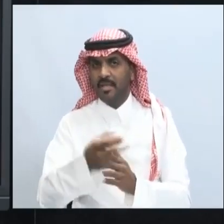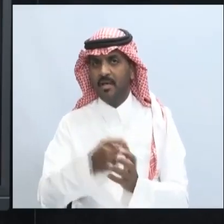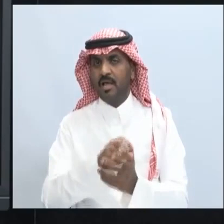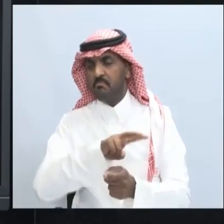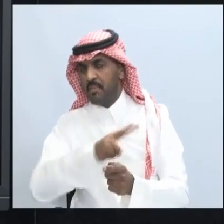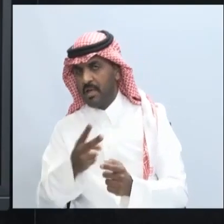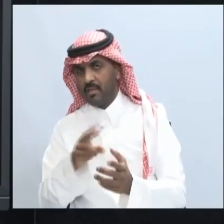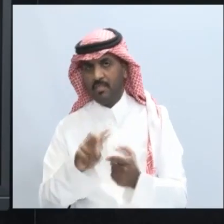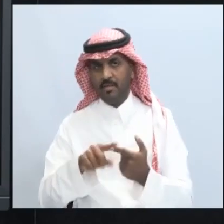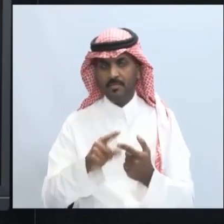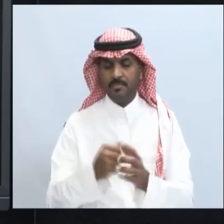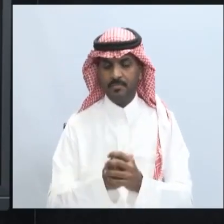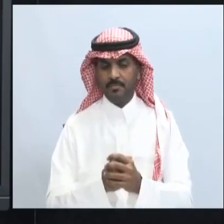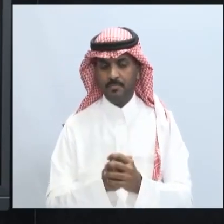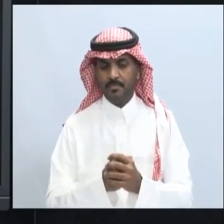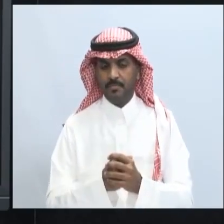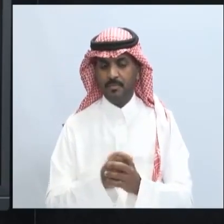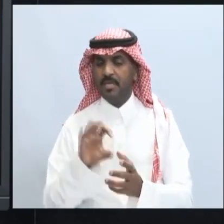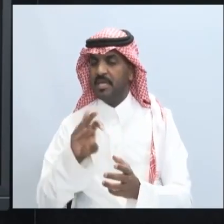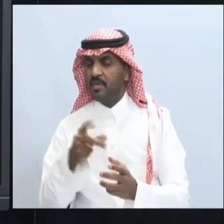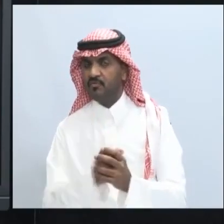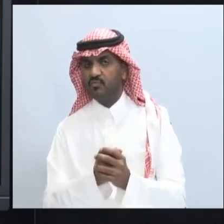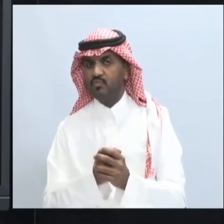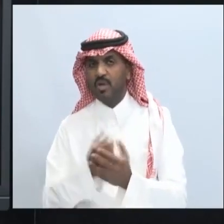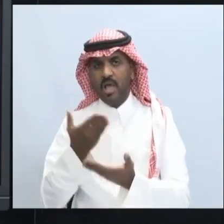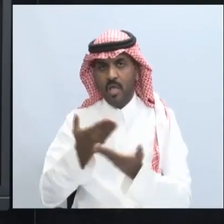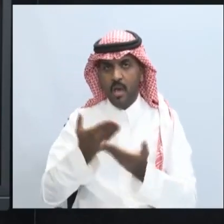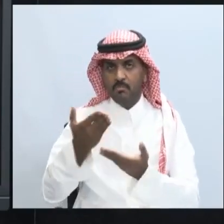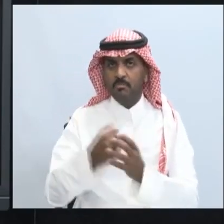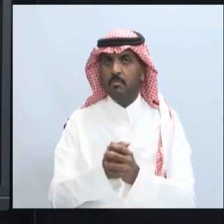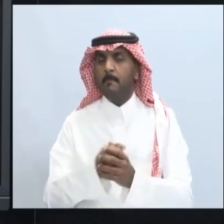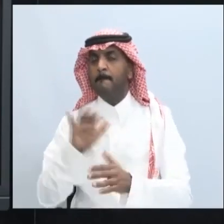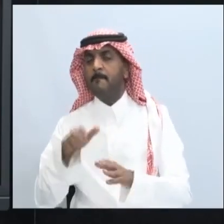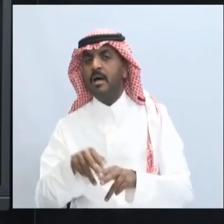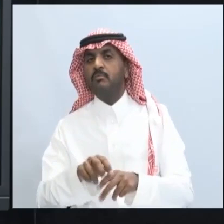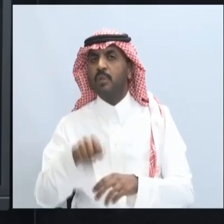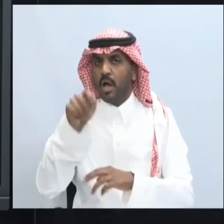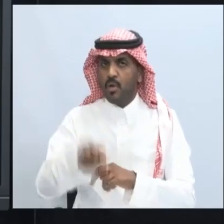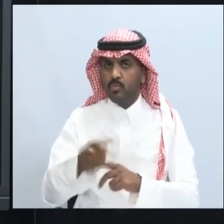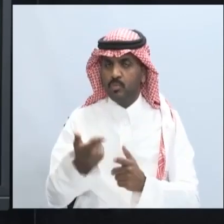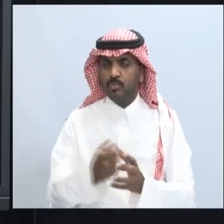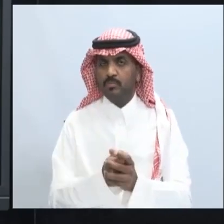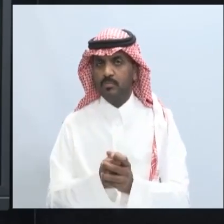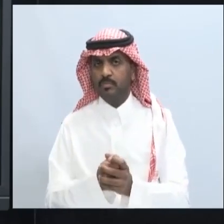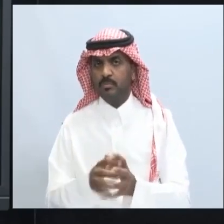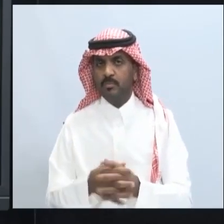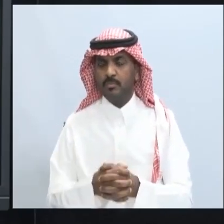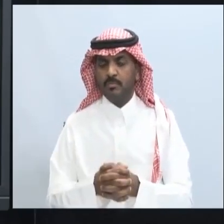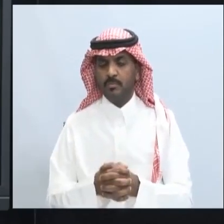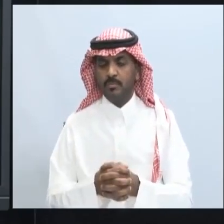اخر فاذا هنا كيف تخاطب الجهات القضائيه تخاطبه على